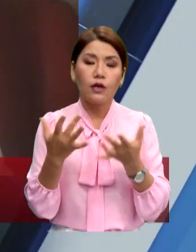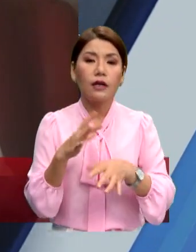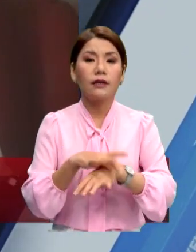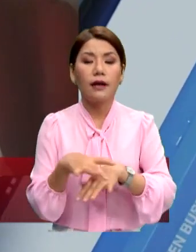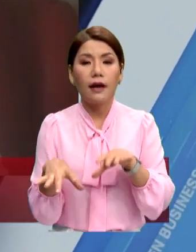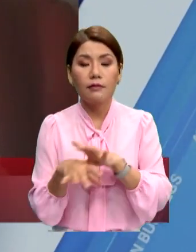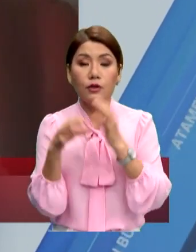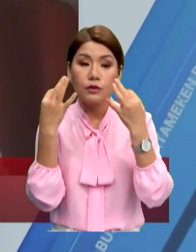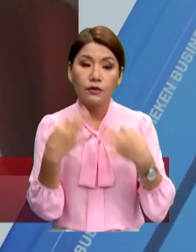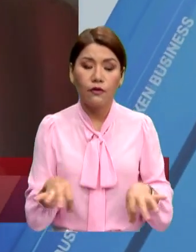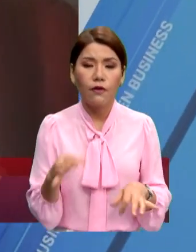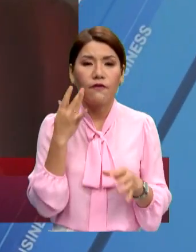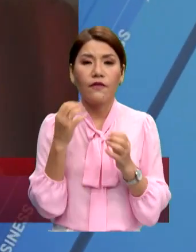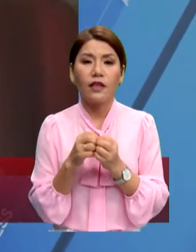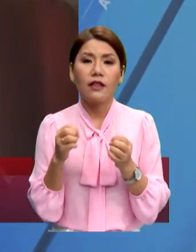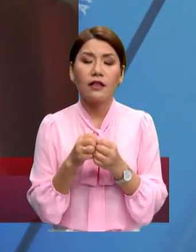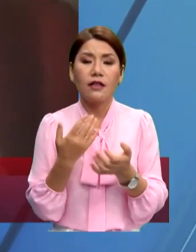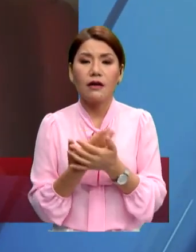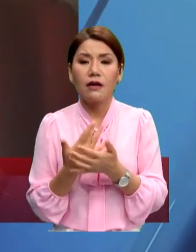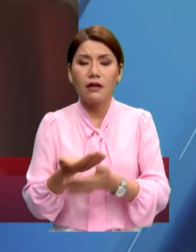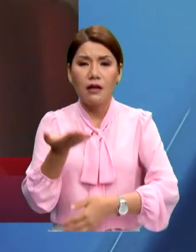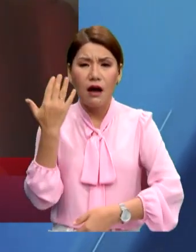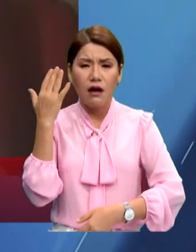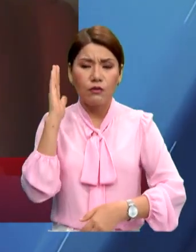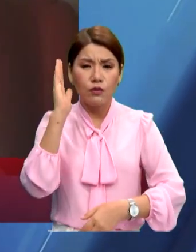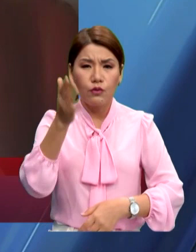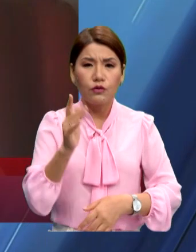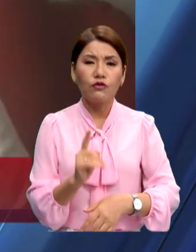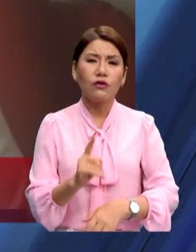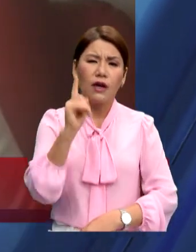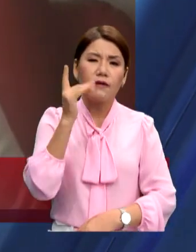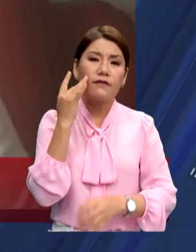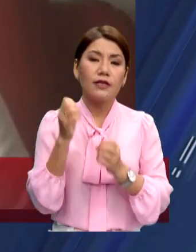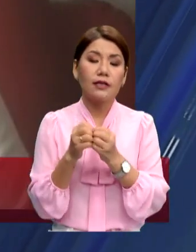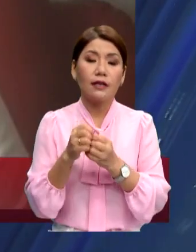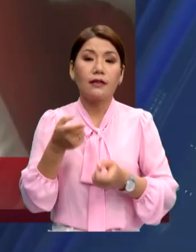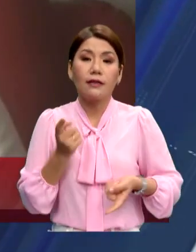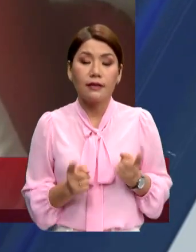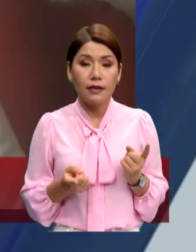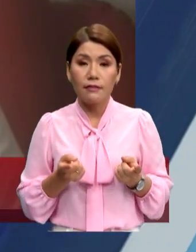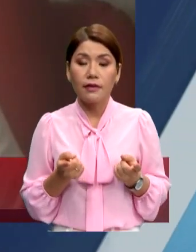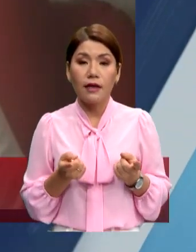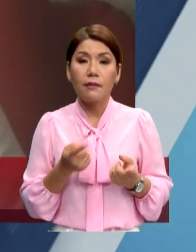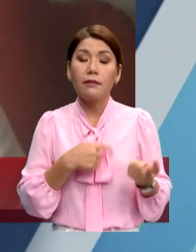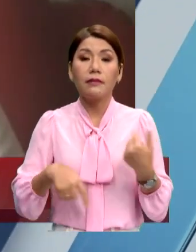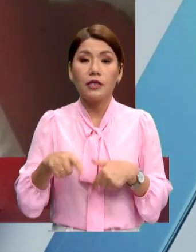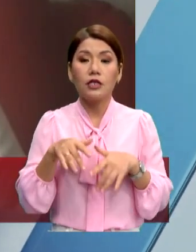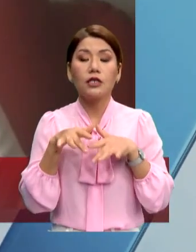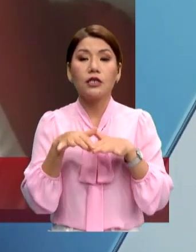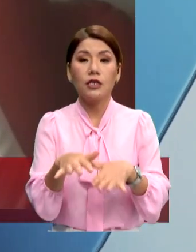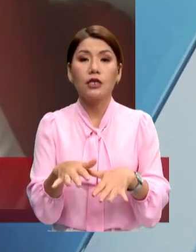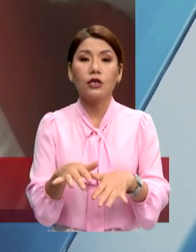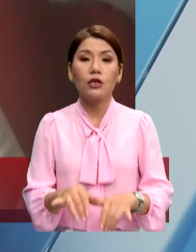когда мы, в принципе, все время апеллировали там куда-то наверх. Там. На самом деле, как бы мы сейчас движемся